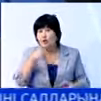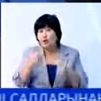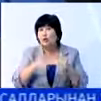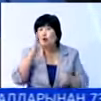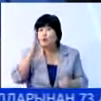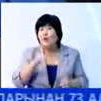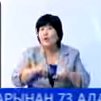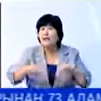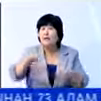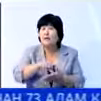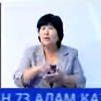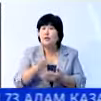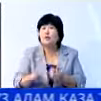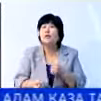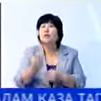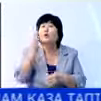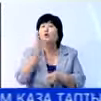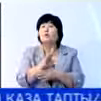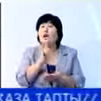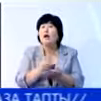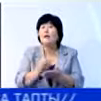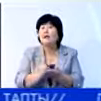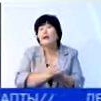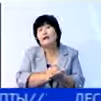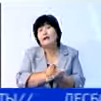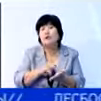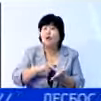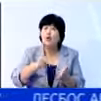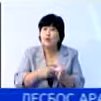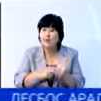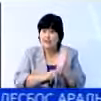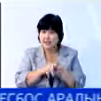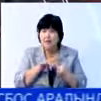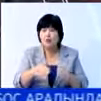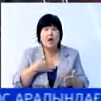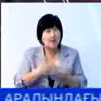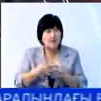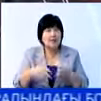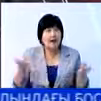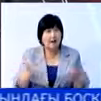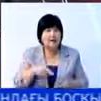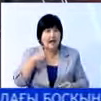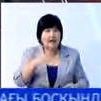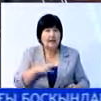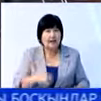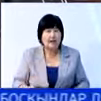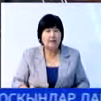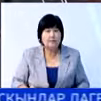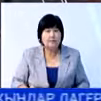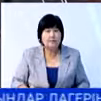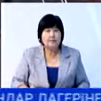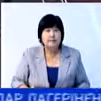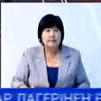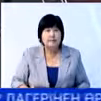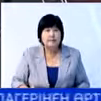өтеді. Кеңес мүшелері жолдаудан туындаған міндеттер мен стратегиялық жоспарларды іске асыруда белсенділік қажеттігін алға тартты.